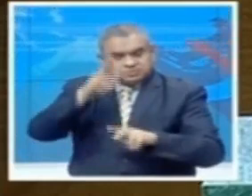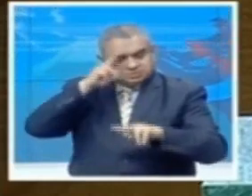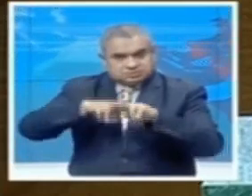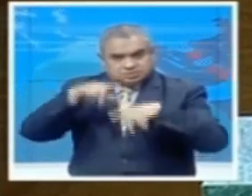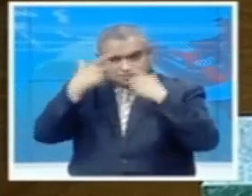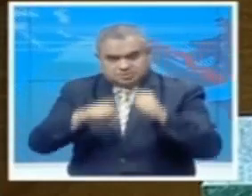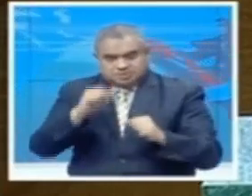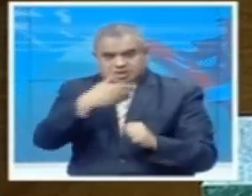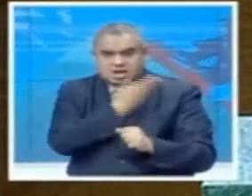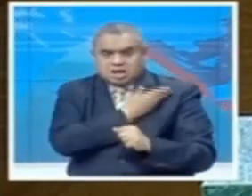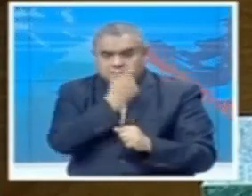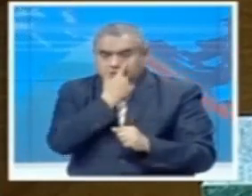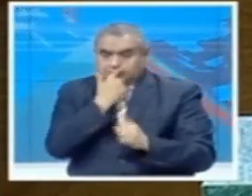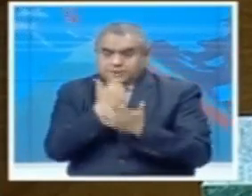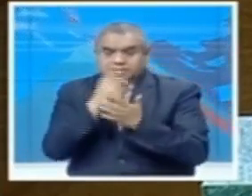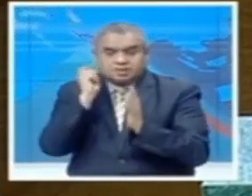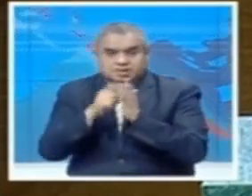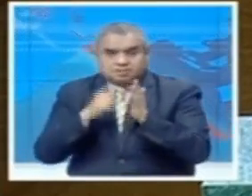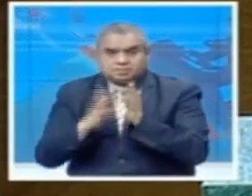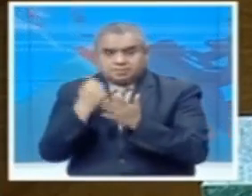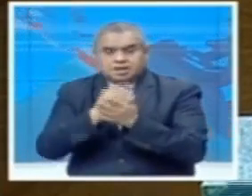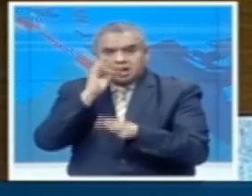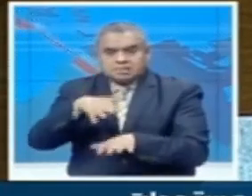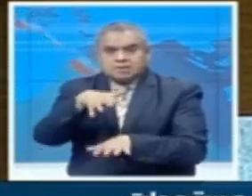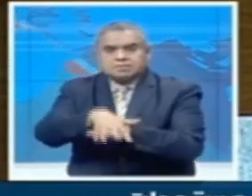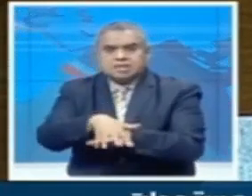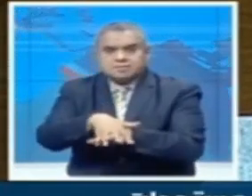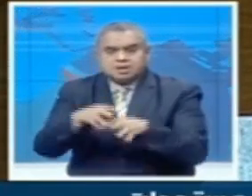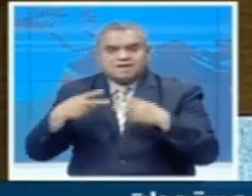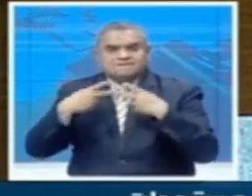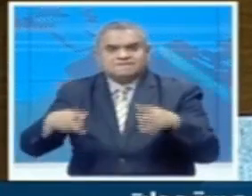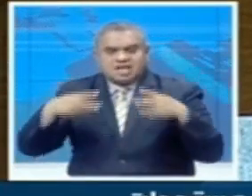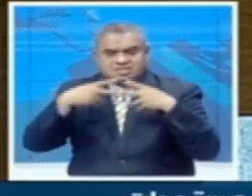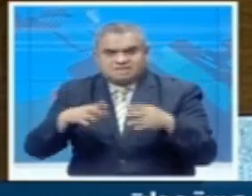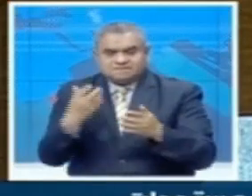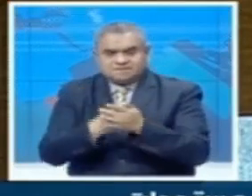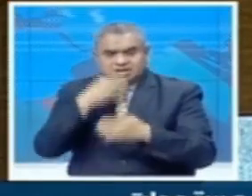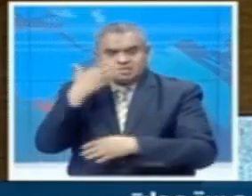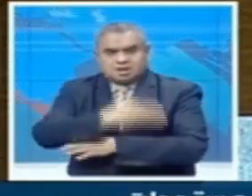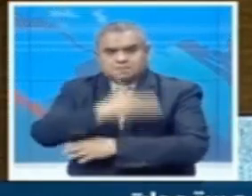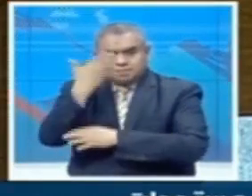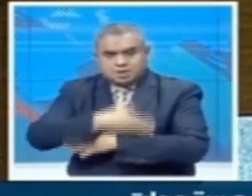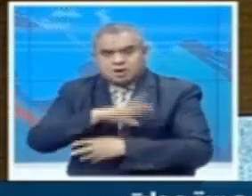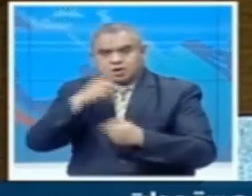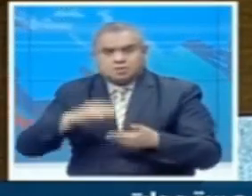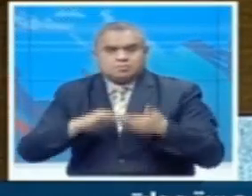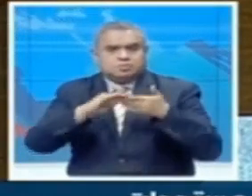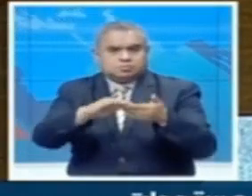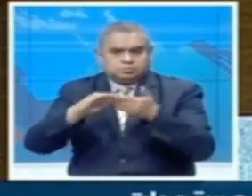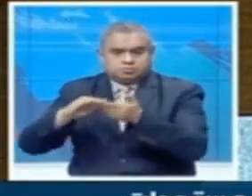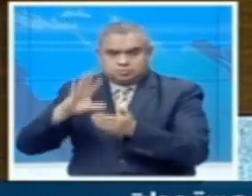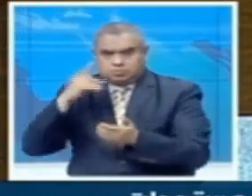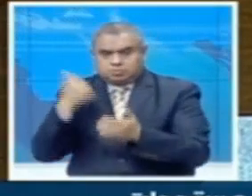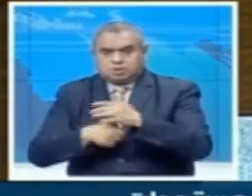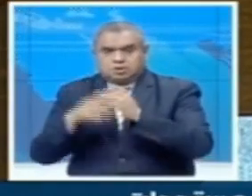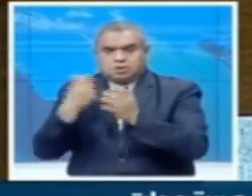الإبادة بما يمكن تاليا من فتح مسارات الإغاثة الإنسانية وصولا إلى